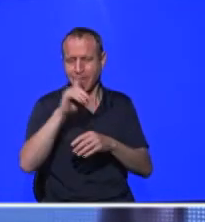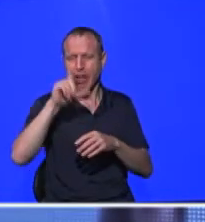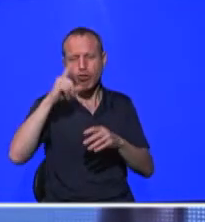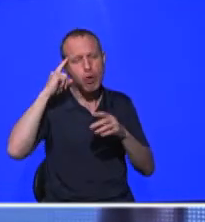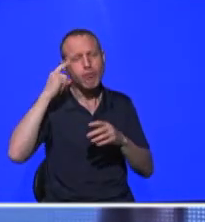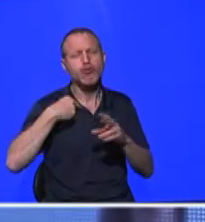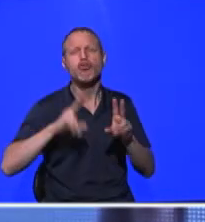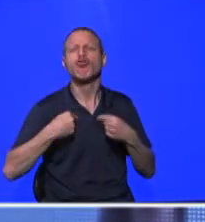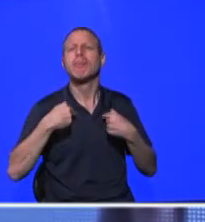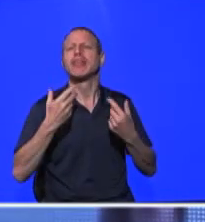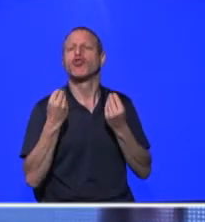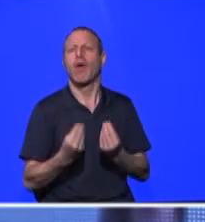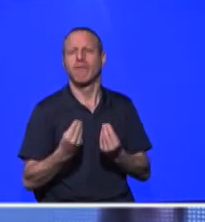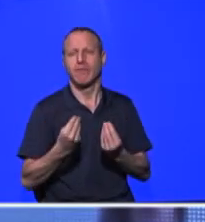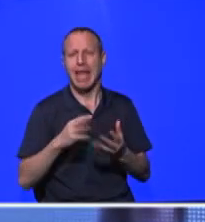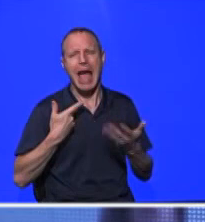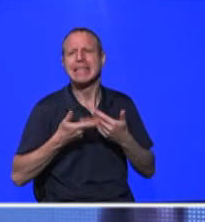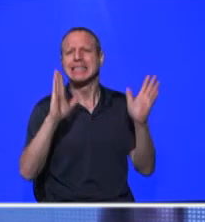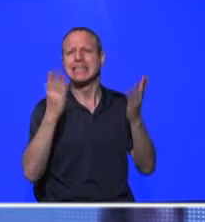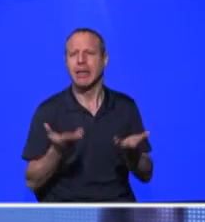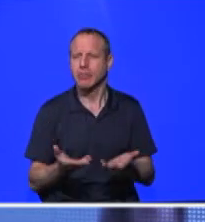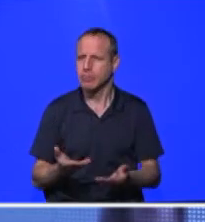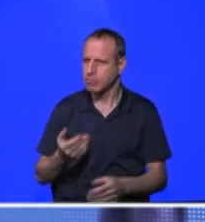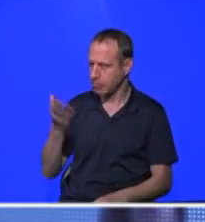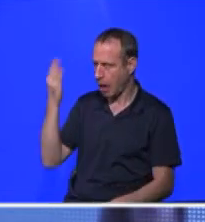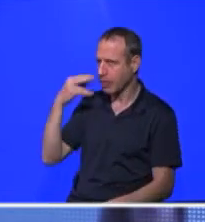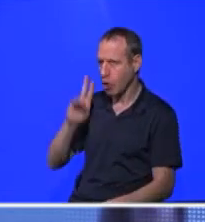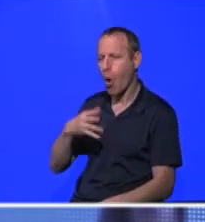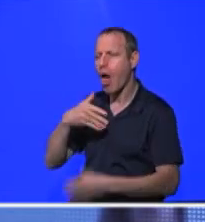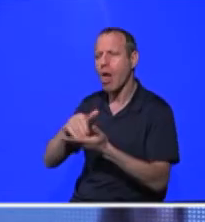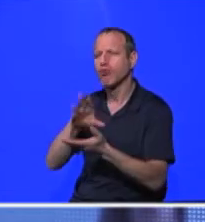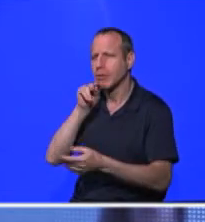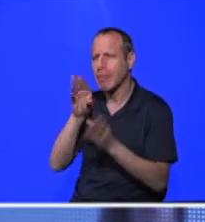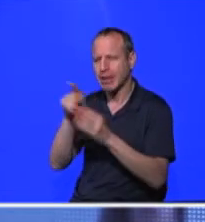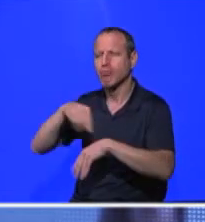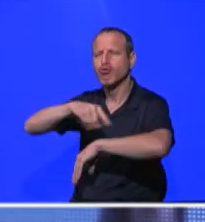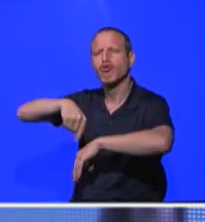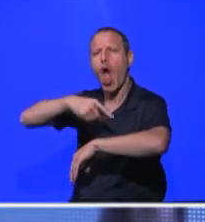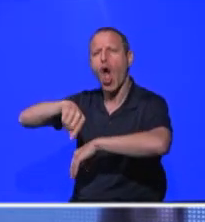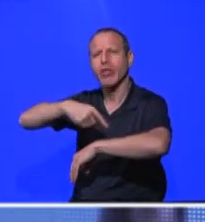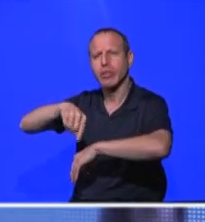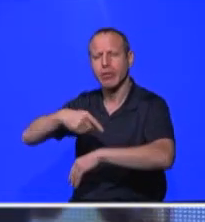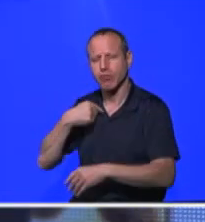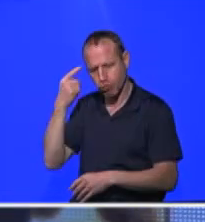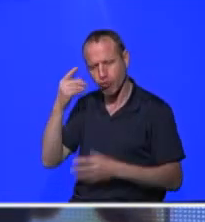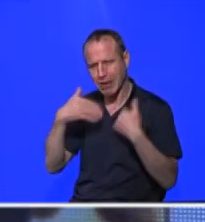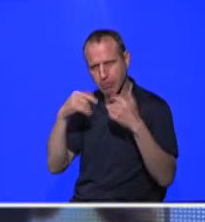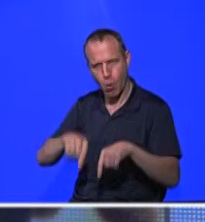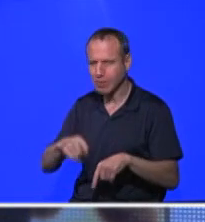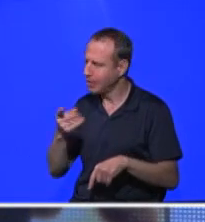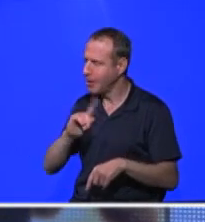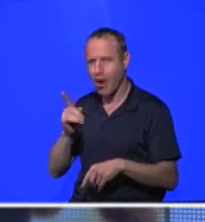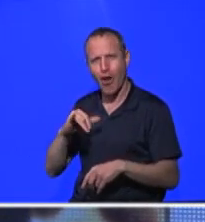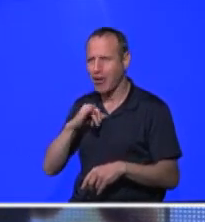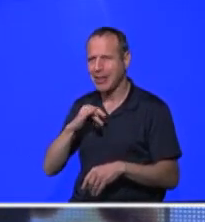אתם יודעים, אני... קודם כל, את יכולה להמשיך לדבר איתכם שעות. אני חושבת שהסיפור הזה הוא בכלל לא סיפור של עניין,